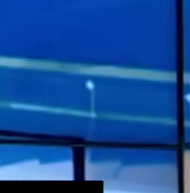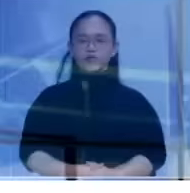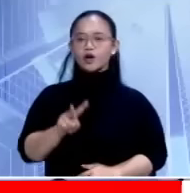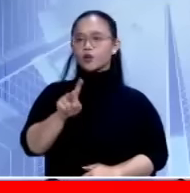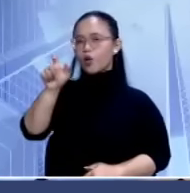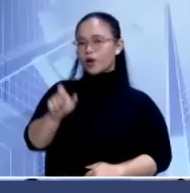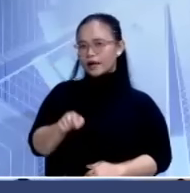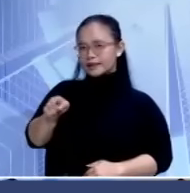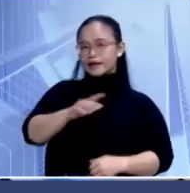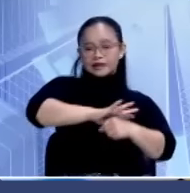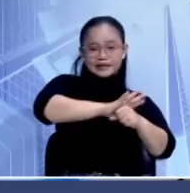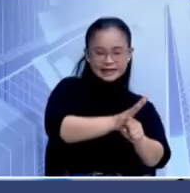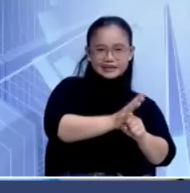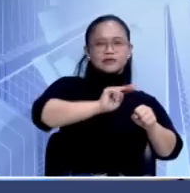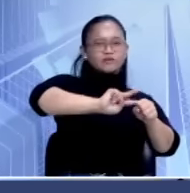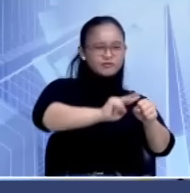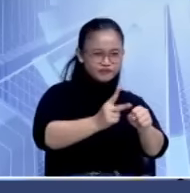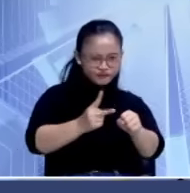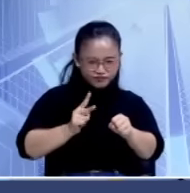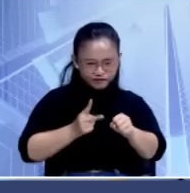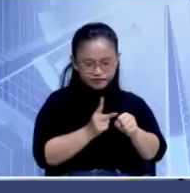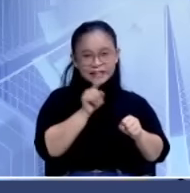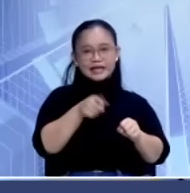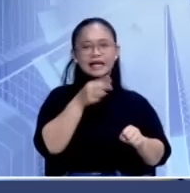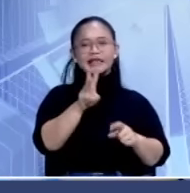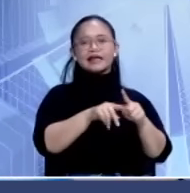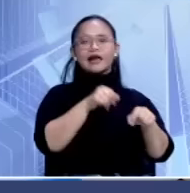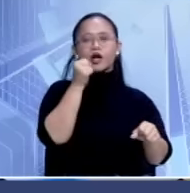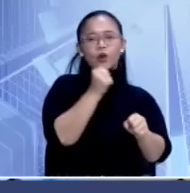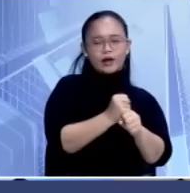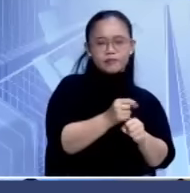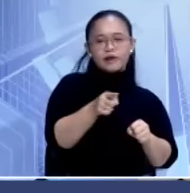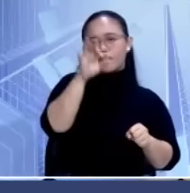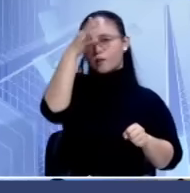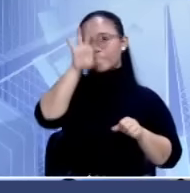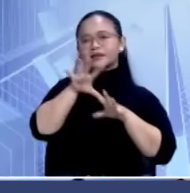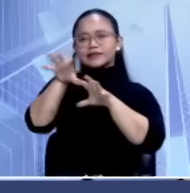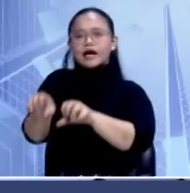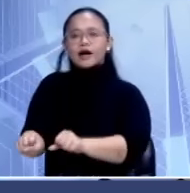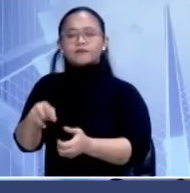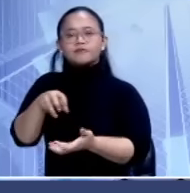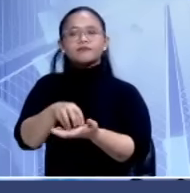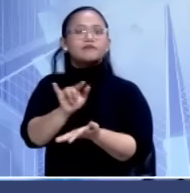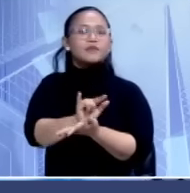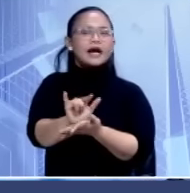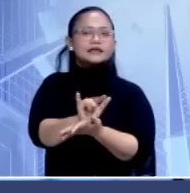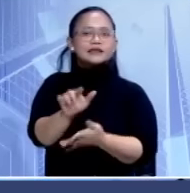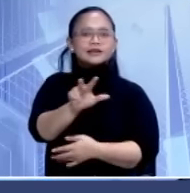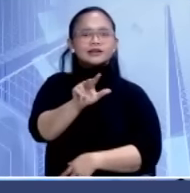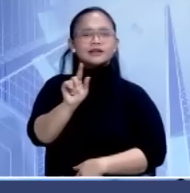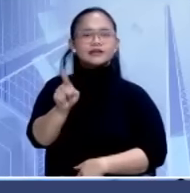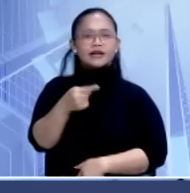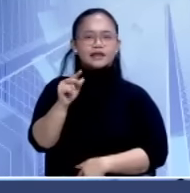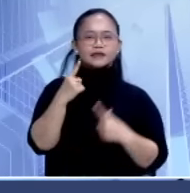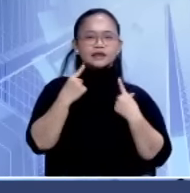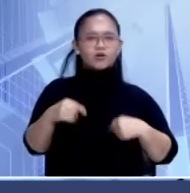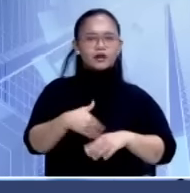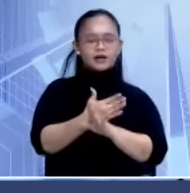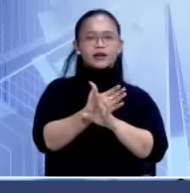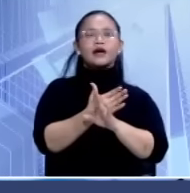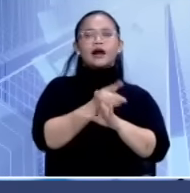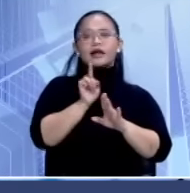Pemirsa, dua pelaku pengoplos gas LPG 3 kg ditangkap polisi di kawasan Jakarta Barat dan Bekasi, Jawa